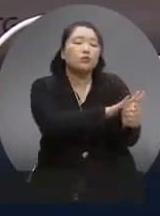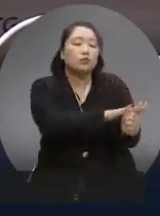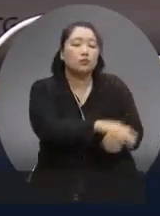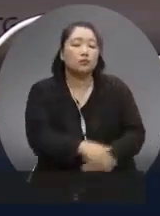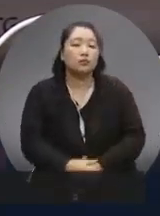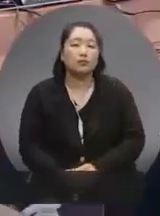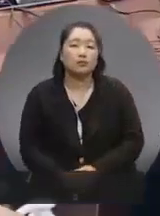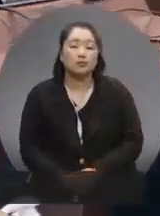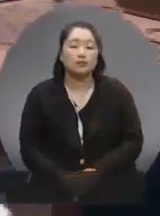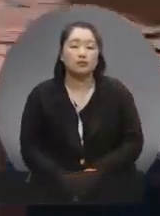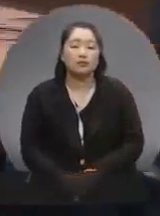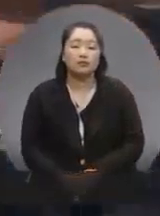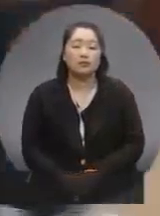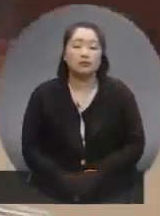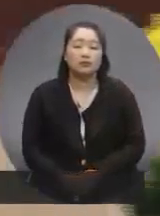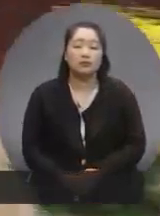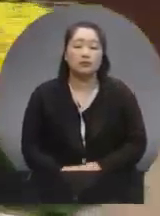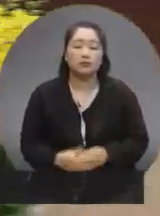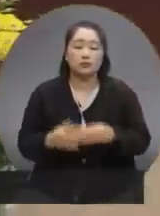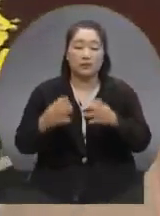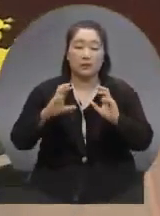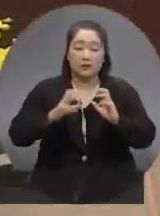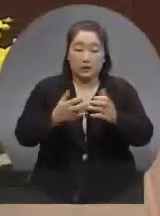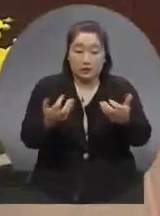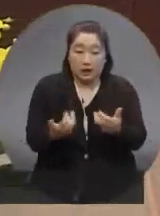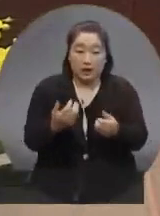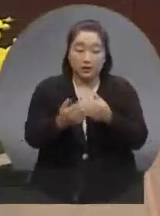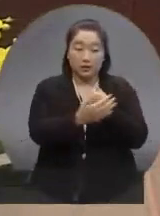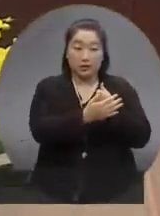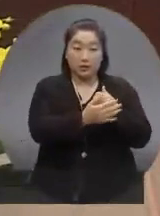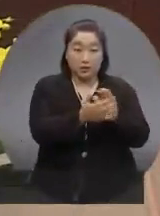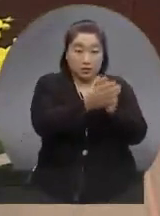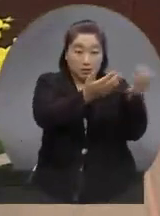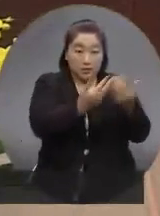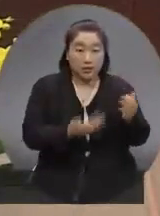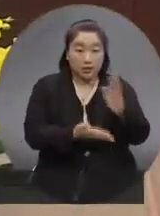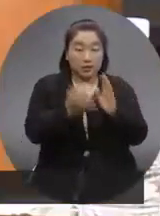테니까. 같은 당 의원들의 응원을 받은 세종시장.